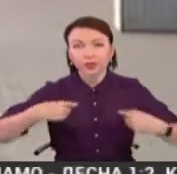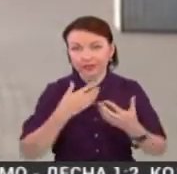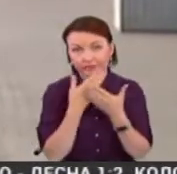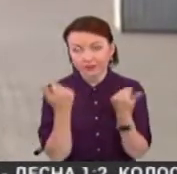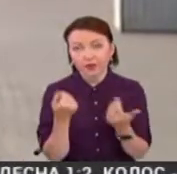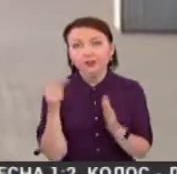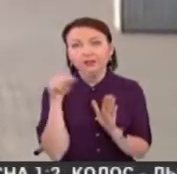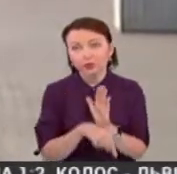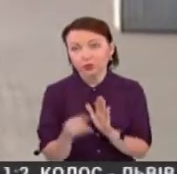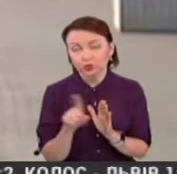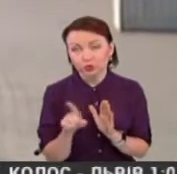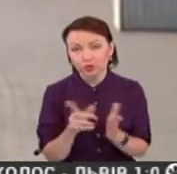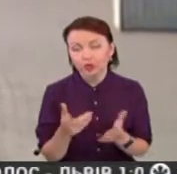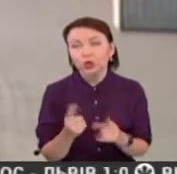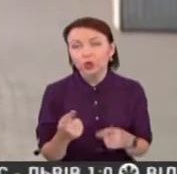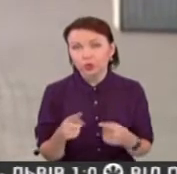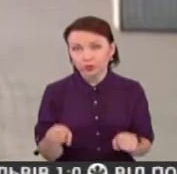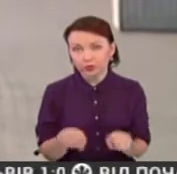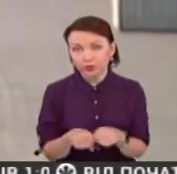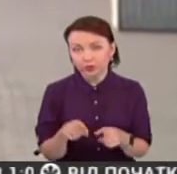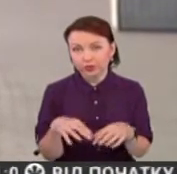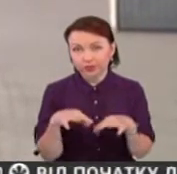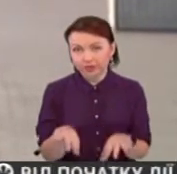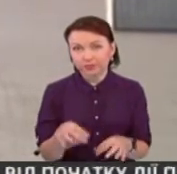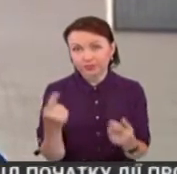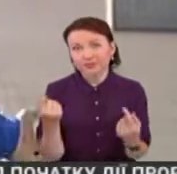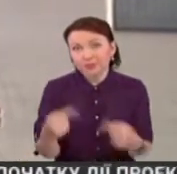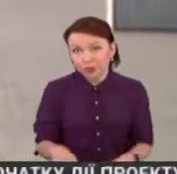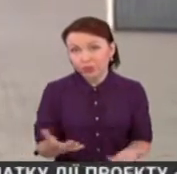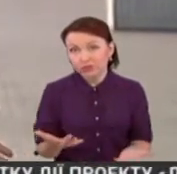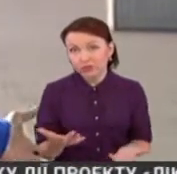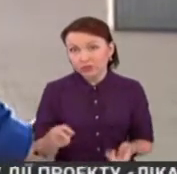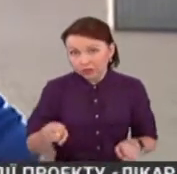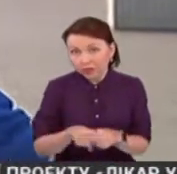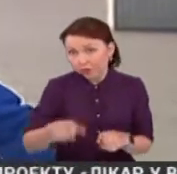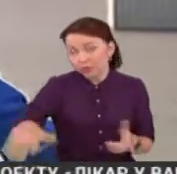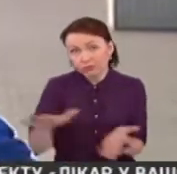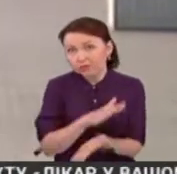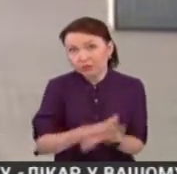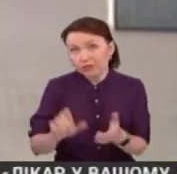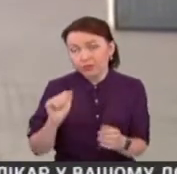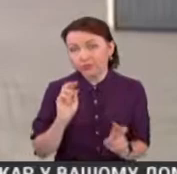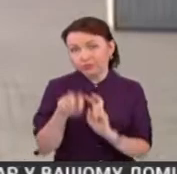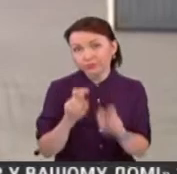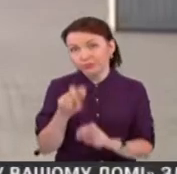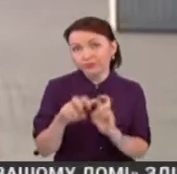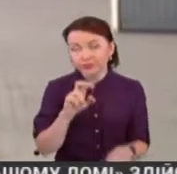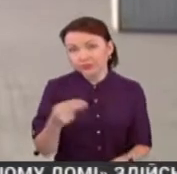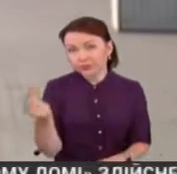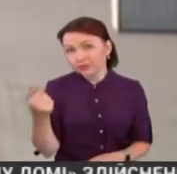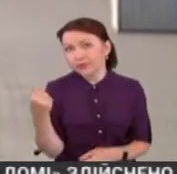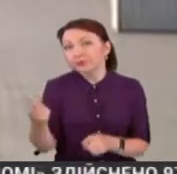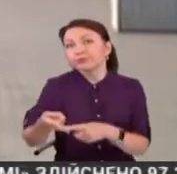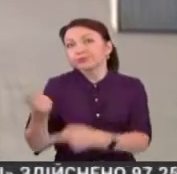те, чому цей вид транспорту може бути збитковим. Тому що ось так, власне, люди можуть абсолютно спокійно заходити і